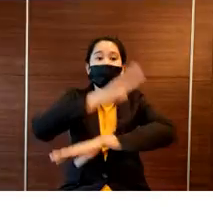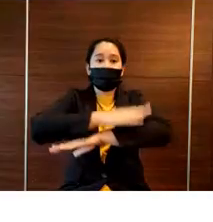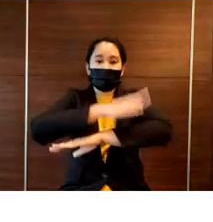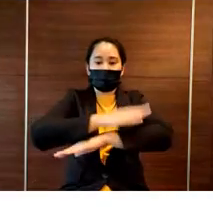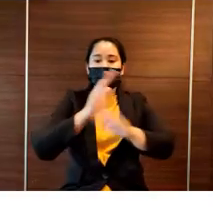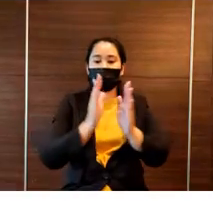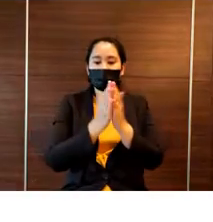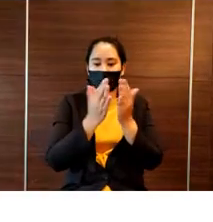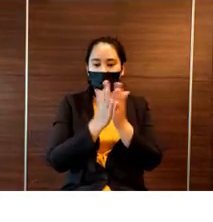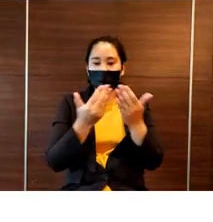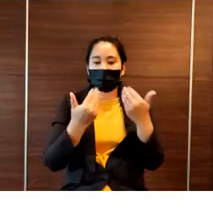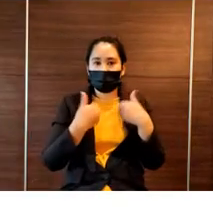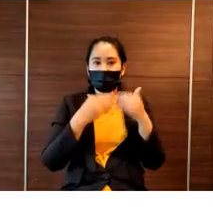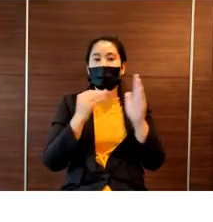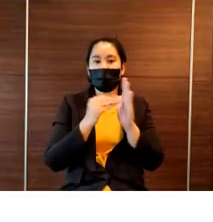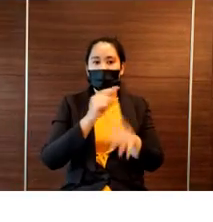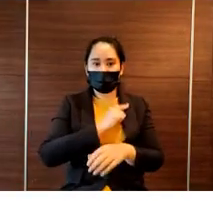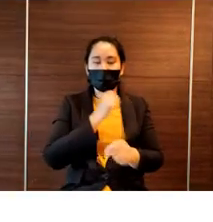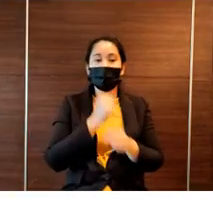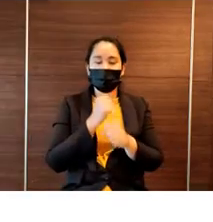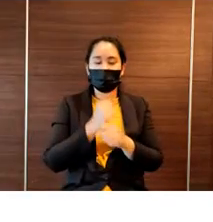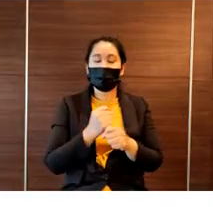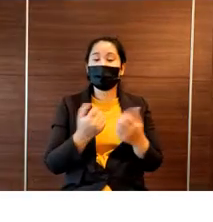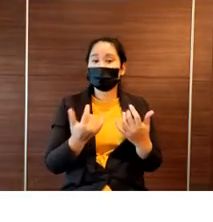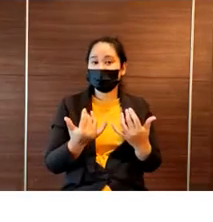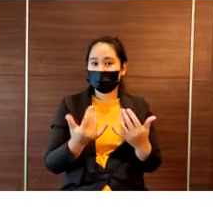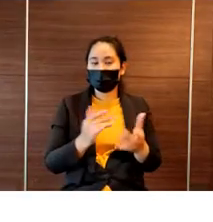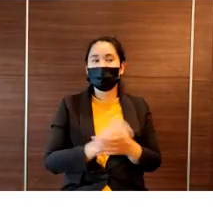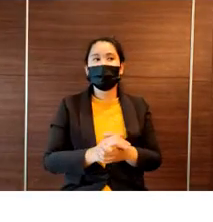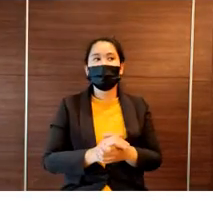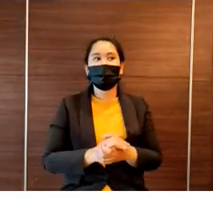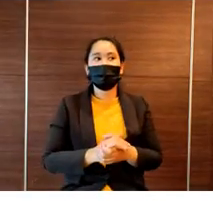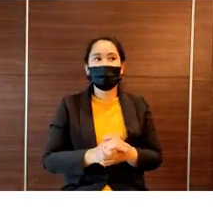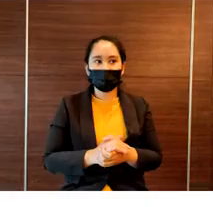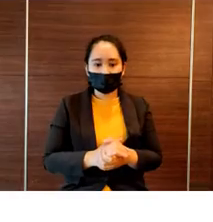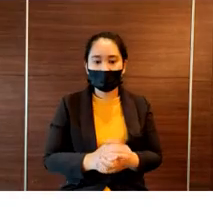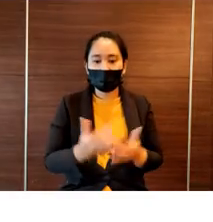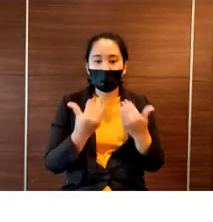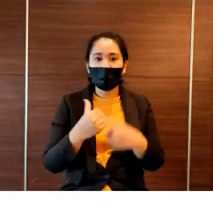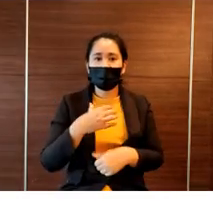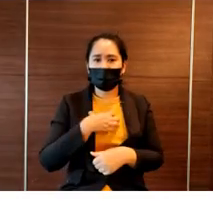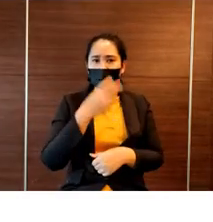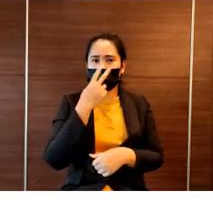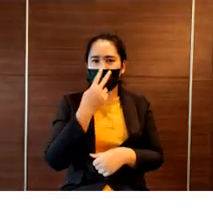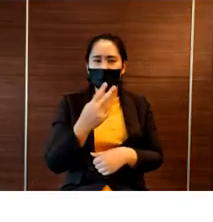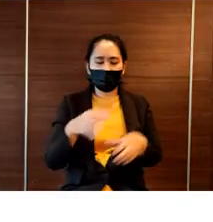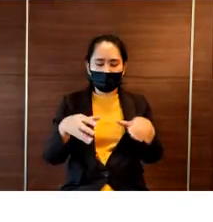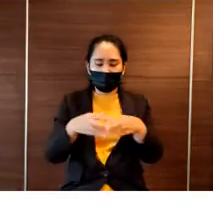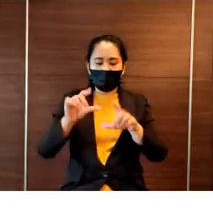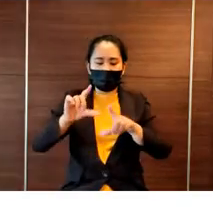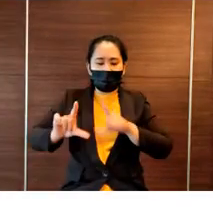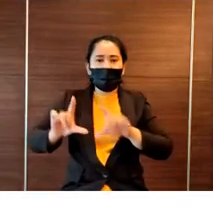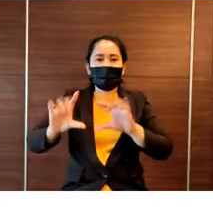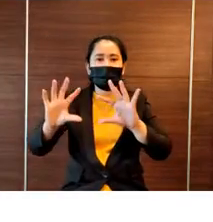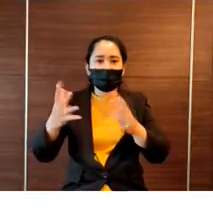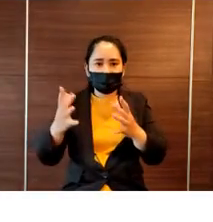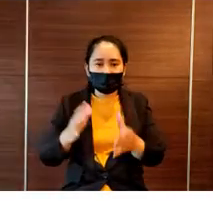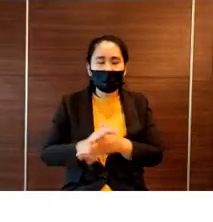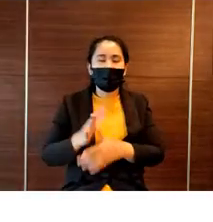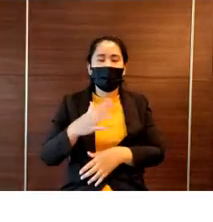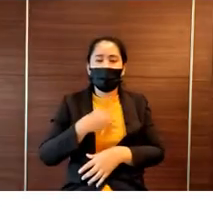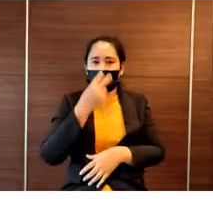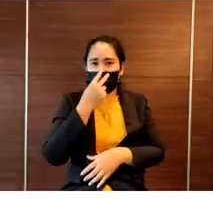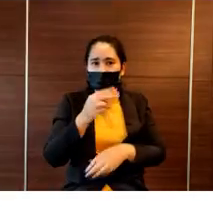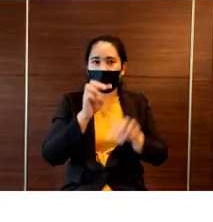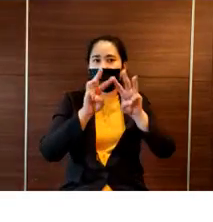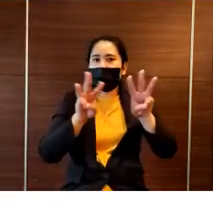ปเล่มไฮเป็นเจ้าภาพผลิตเป็นรูปเล่มไฮเร็วๆนี้ครับ ก็มีตอนนี้ถ้าอยากเข้าถึงถ้าไม่ได้อยู่ในกลุ่ม LINE Safety Net ไปเ